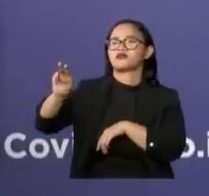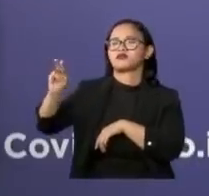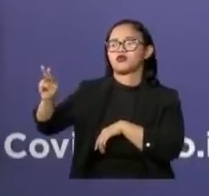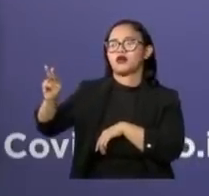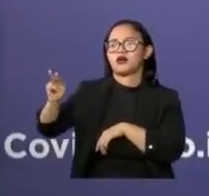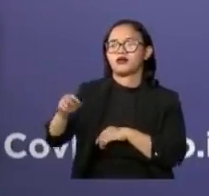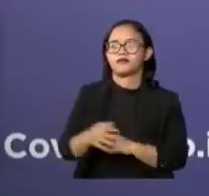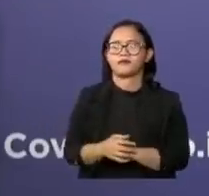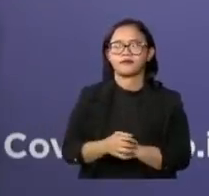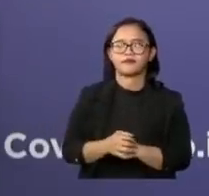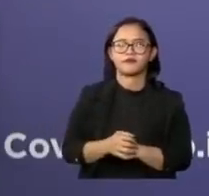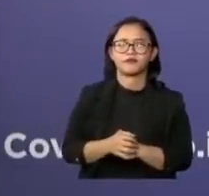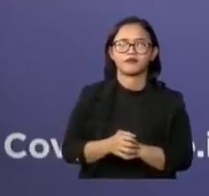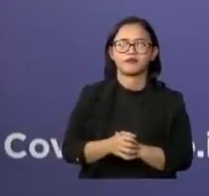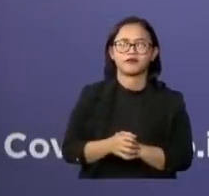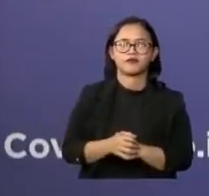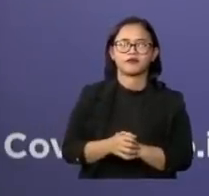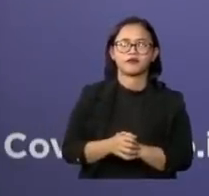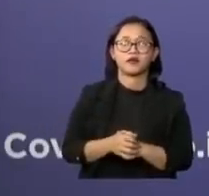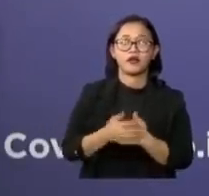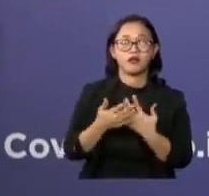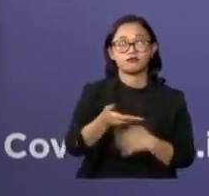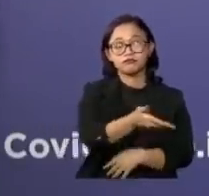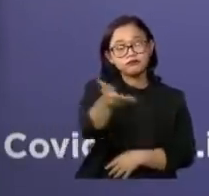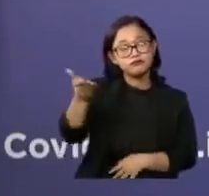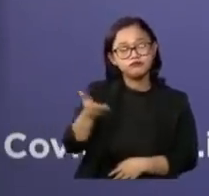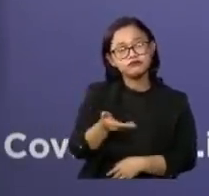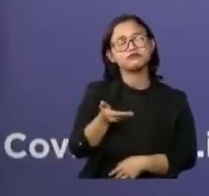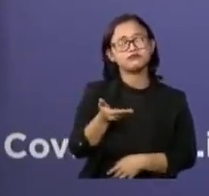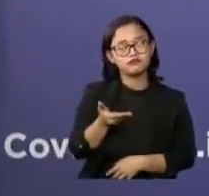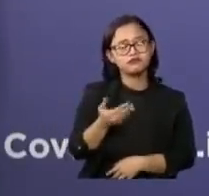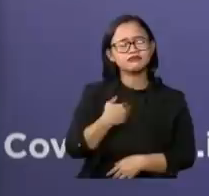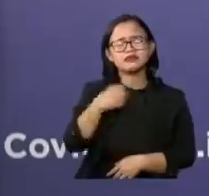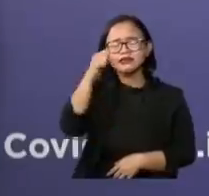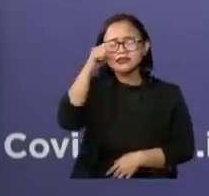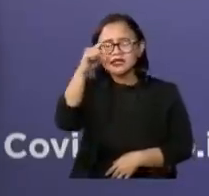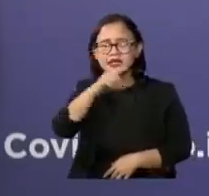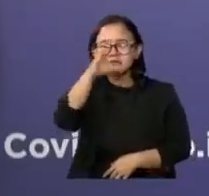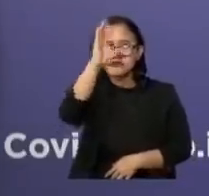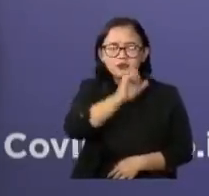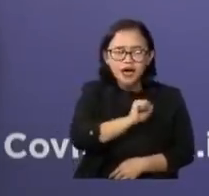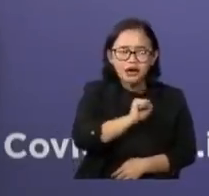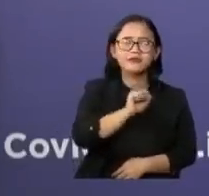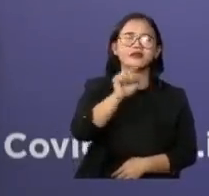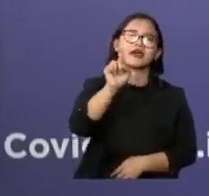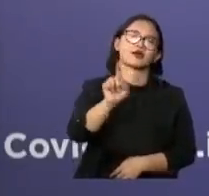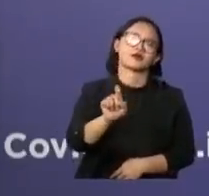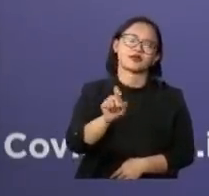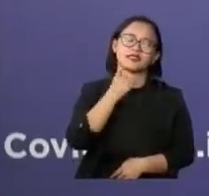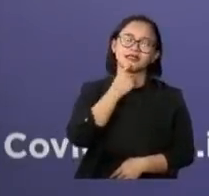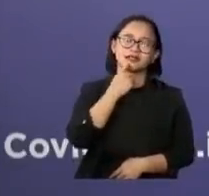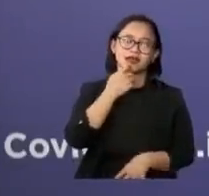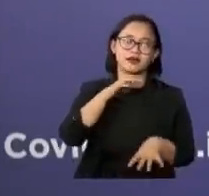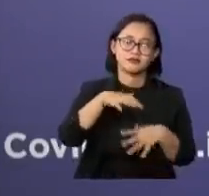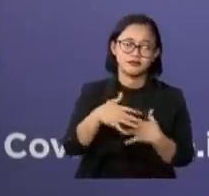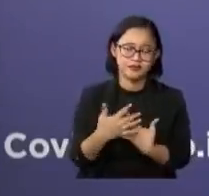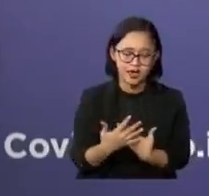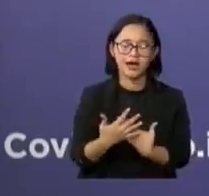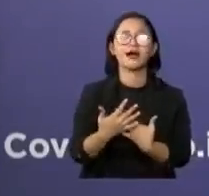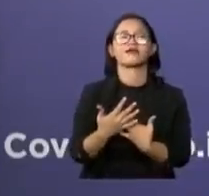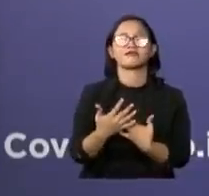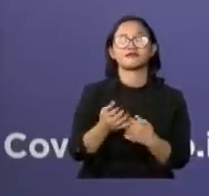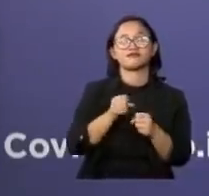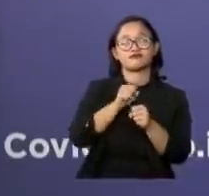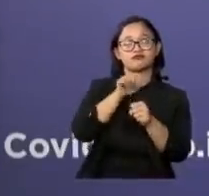orang. Saudara-saudara, tetap kita harus menyadari bahwa penularan